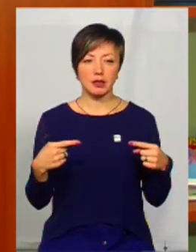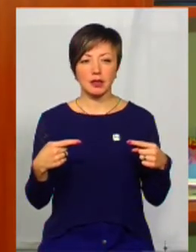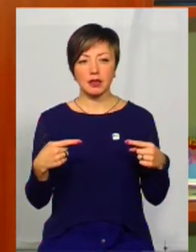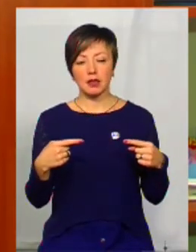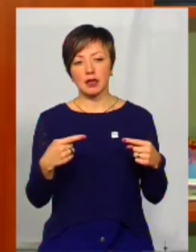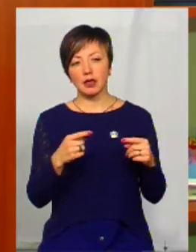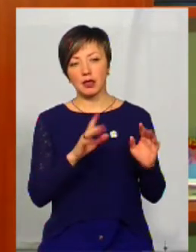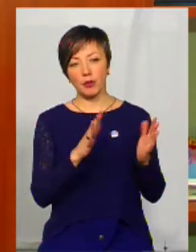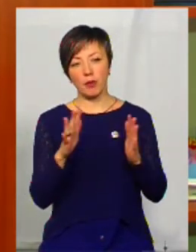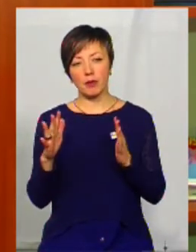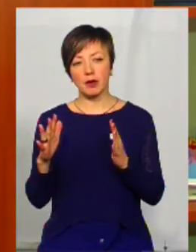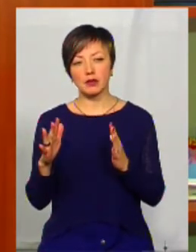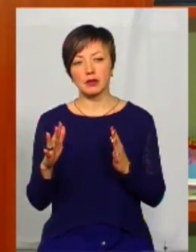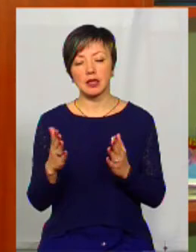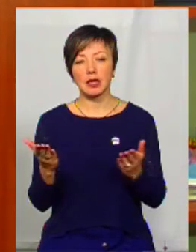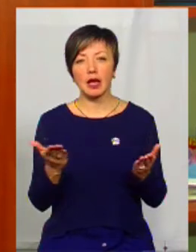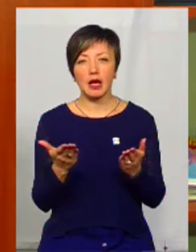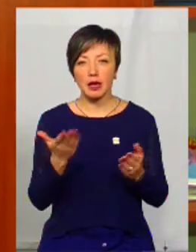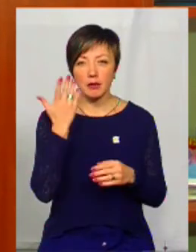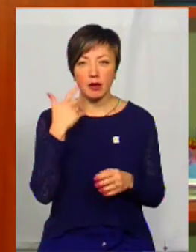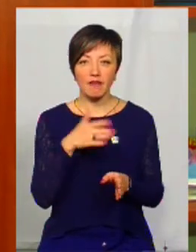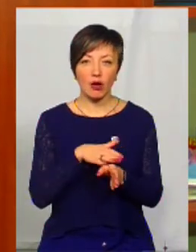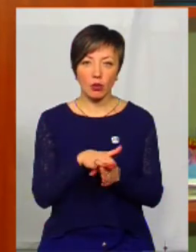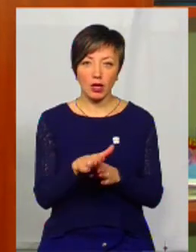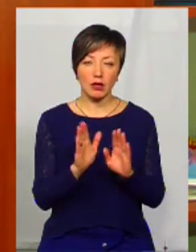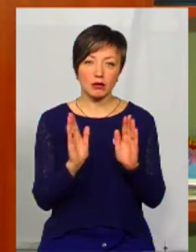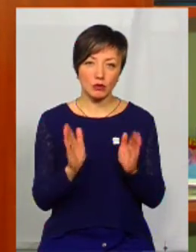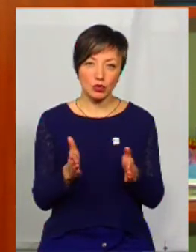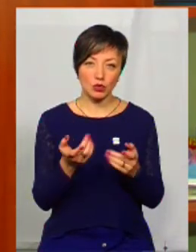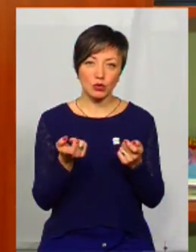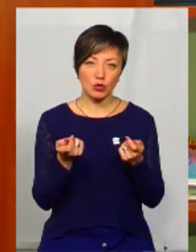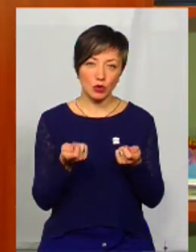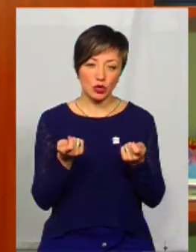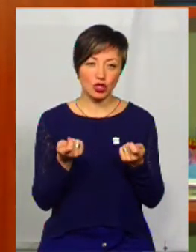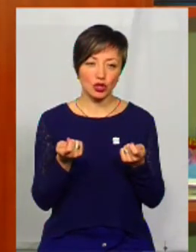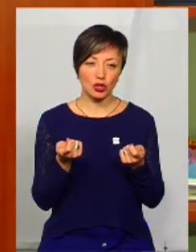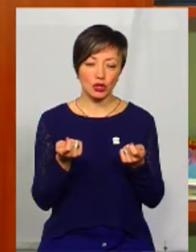інші моменти, які при виконанні будуть нас трошечки,